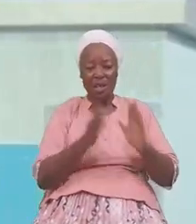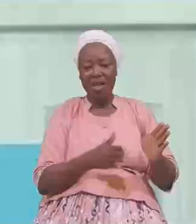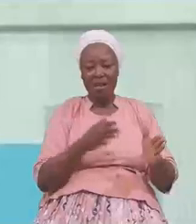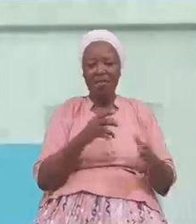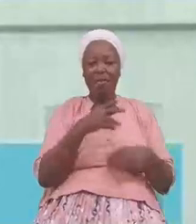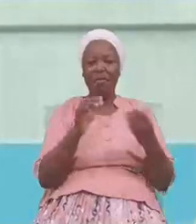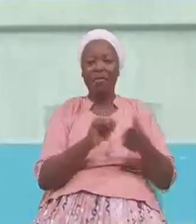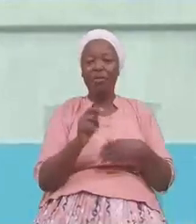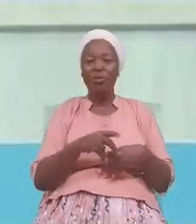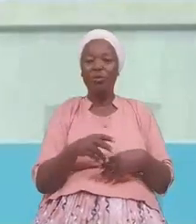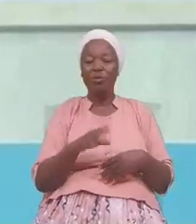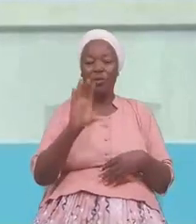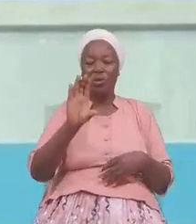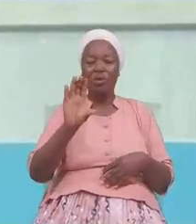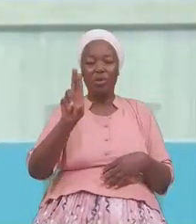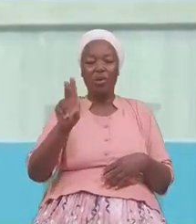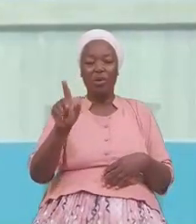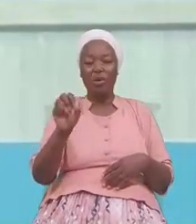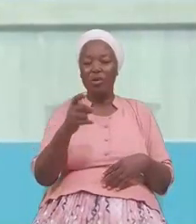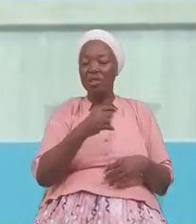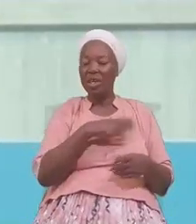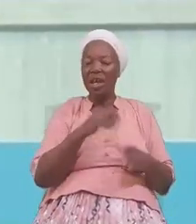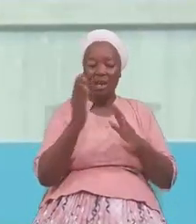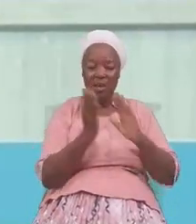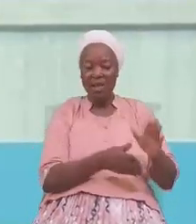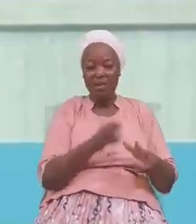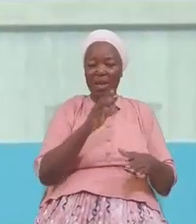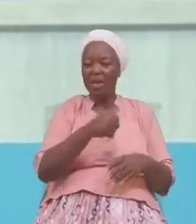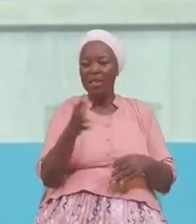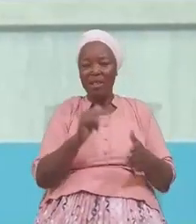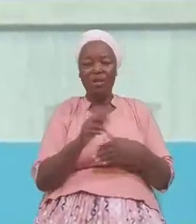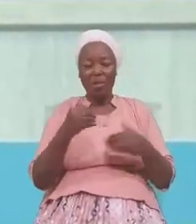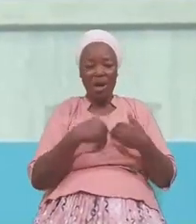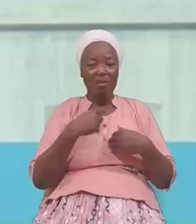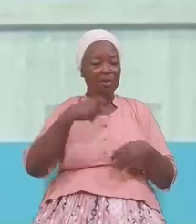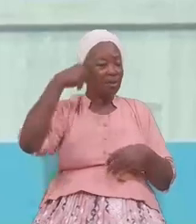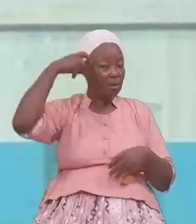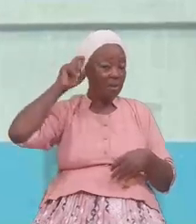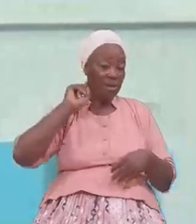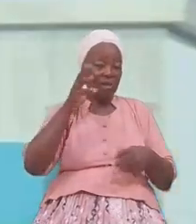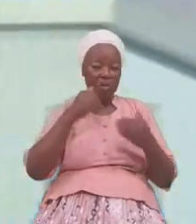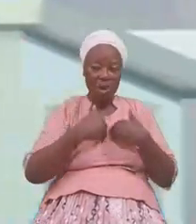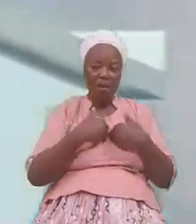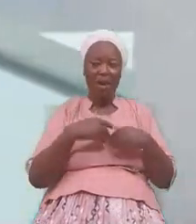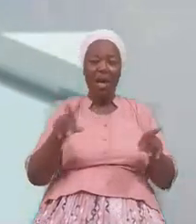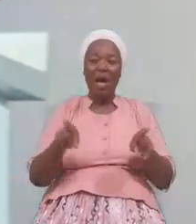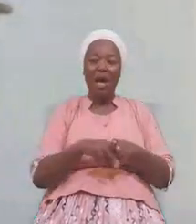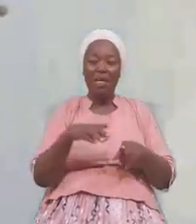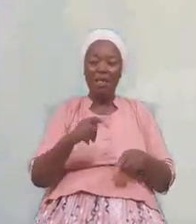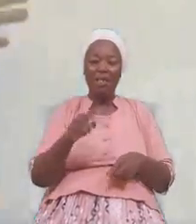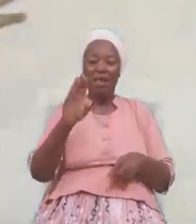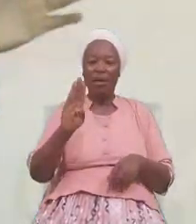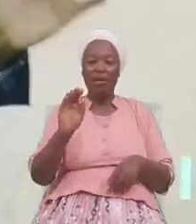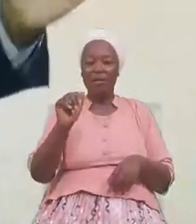les chaussures qu'on t'a mis au pied pour t'aider. Tout ce sur quoi tu comptais avant, comme badge, comme